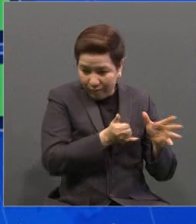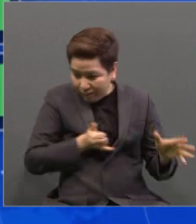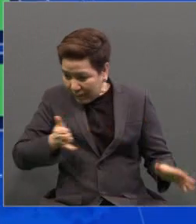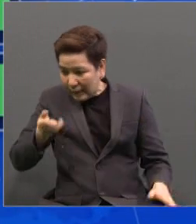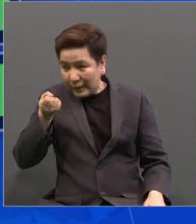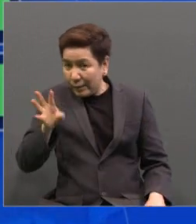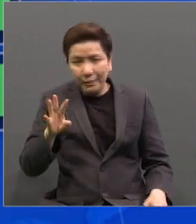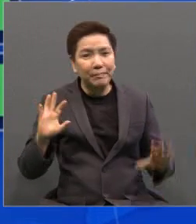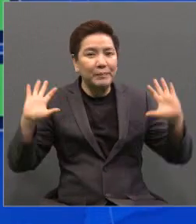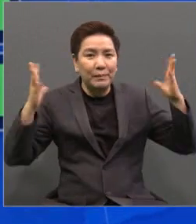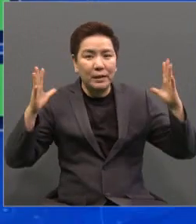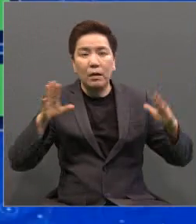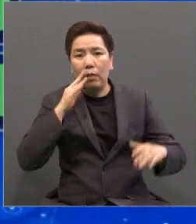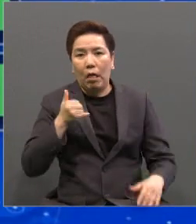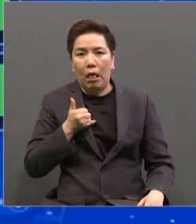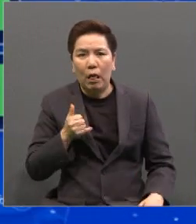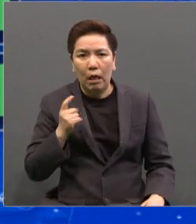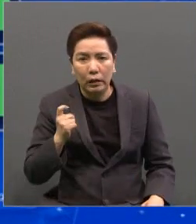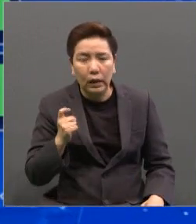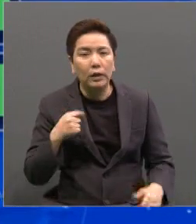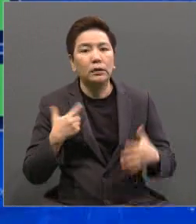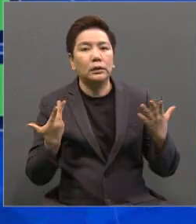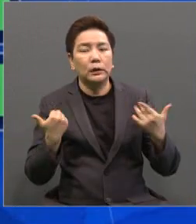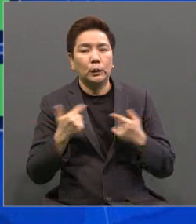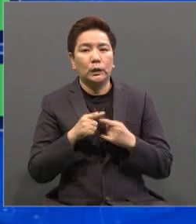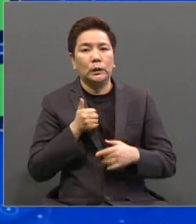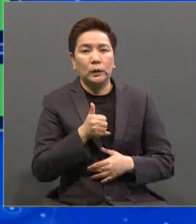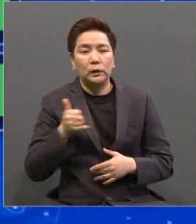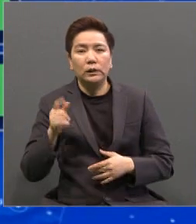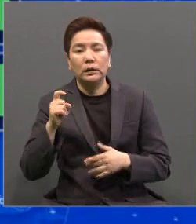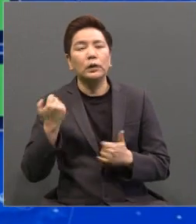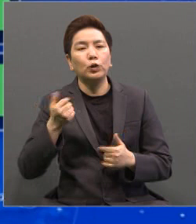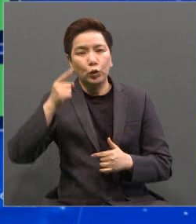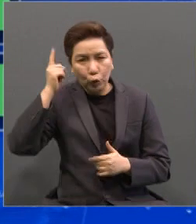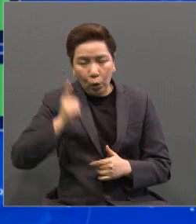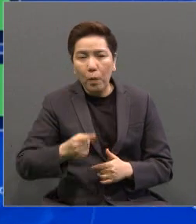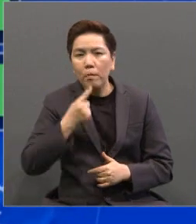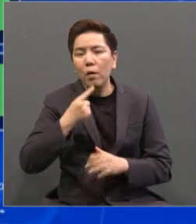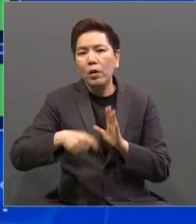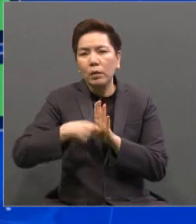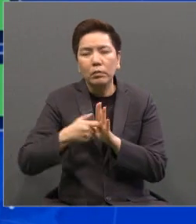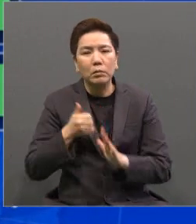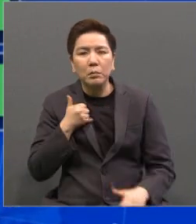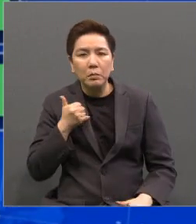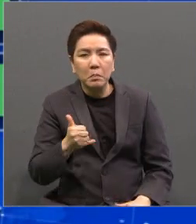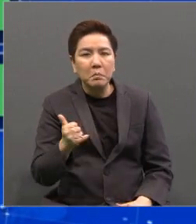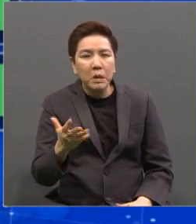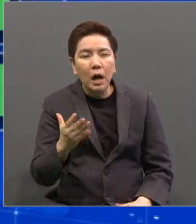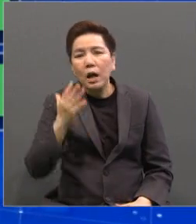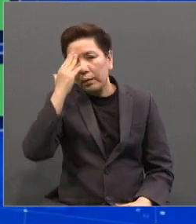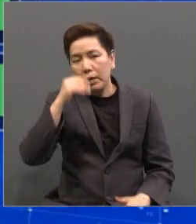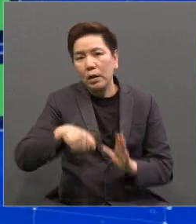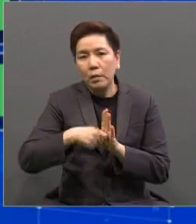ได้อีกนะคะหากไม่สามารถไปใช้สิทธิ์เลือกตั้งในวันดังกล่าวได้จะต้องแจ้งเหตุที่ไม่อาจไปใช้สิทธิ์เลือกตั้ง